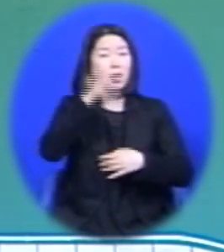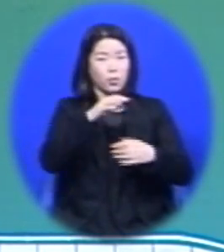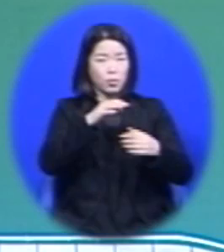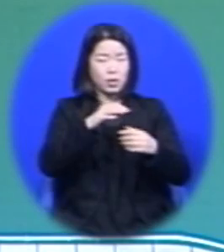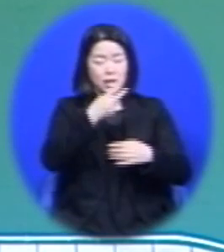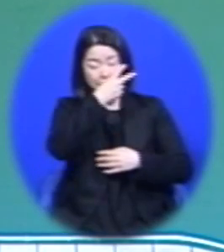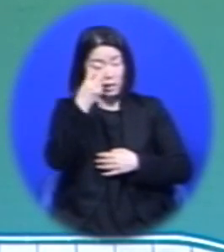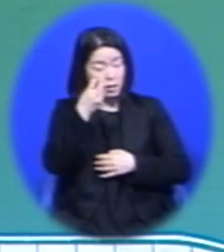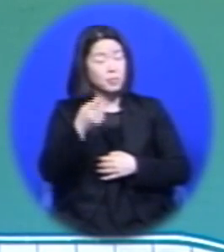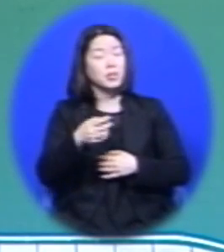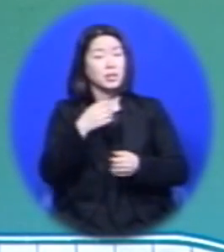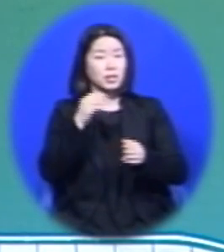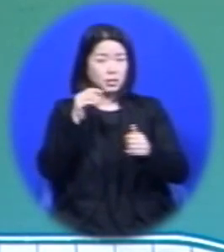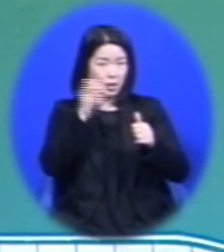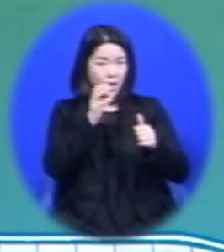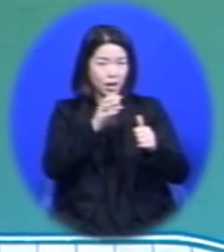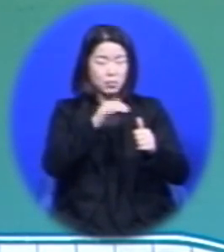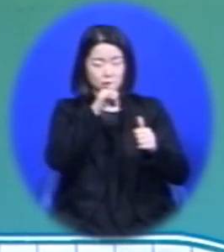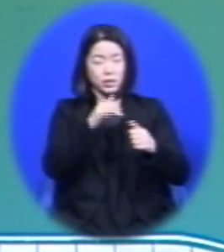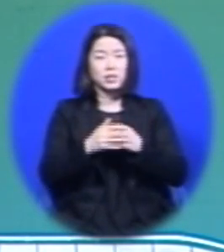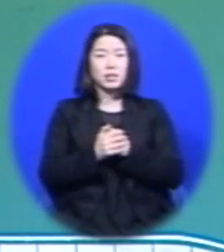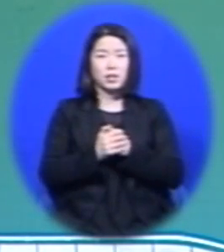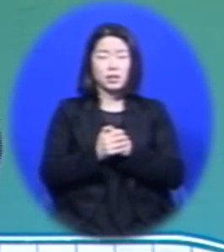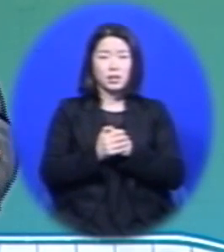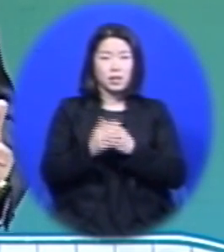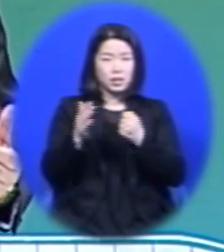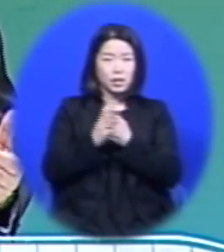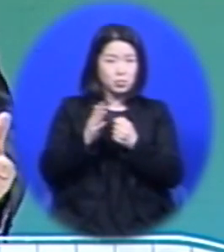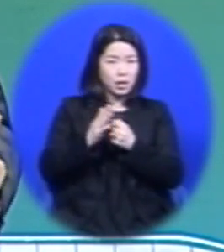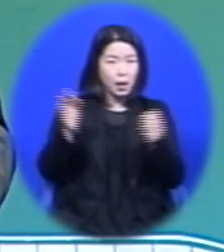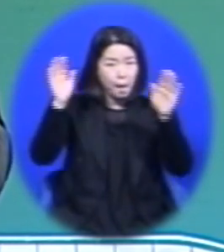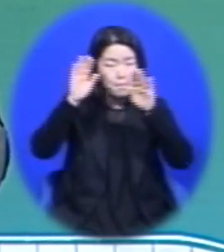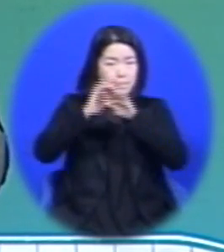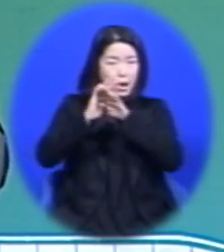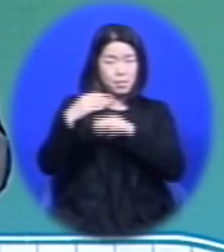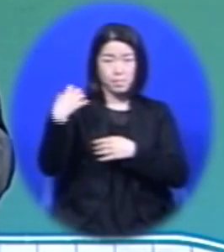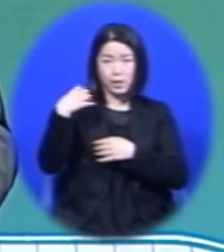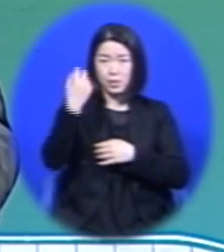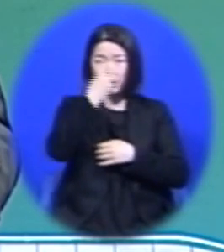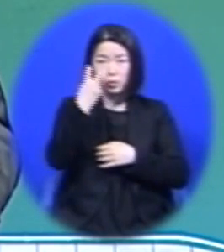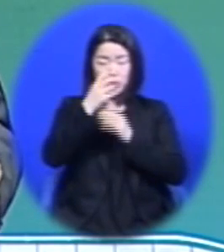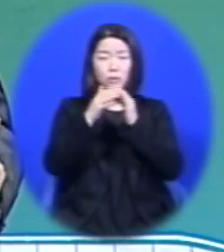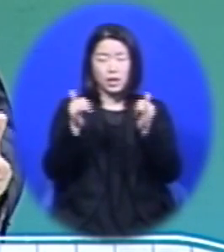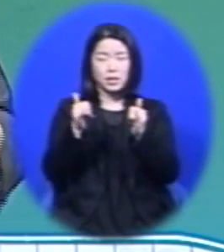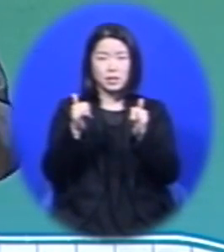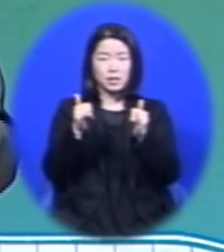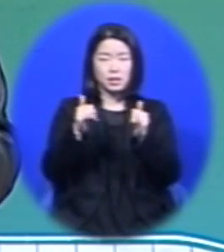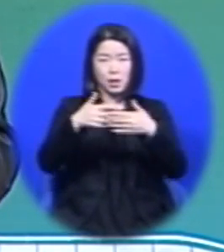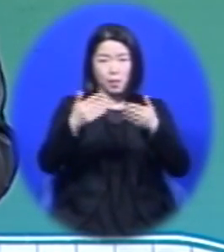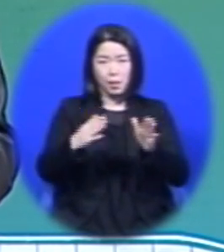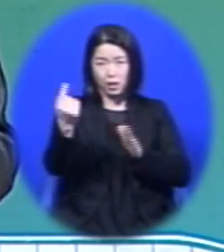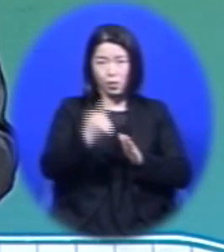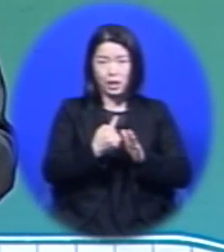좀 잠 좀 자자고. 그래서 야간 당직을 쓰는 교도관들이 방에